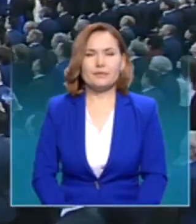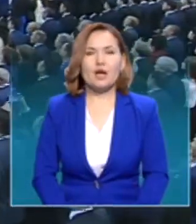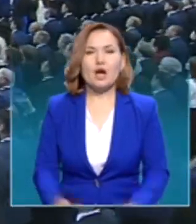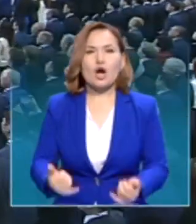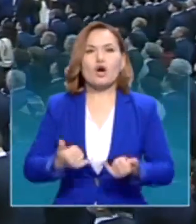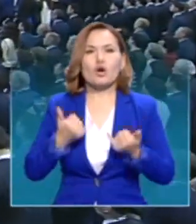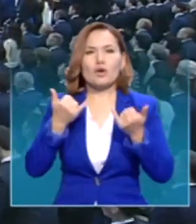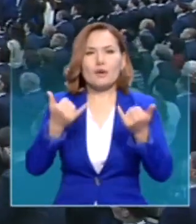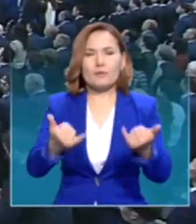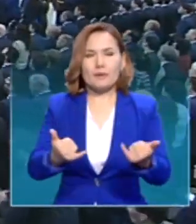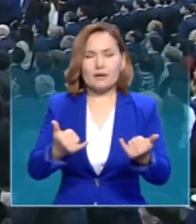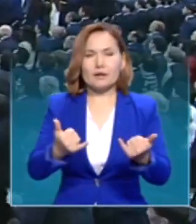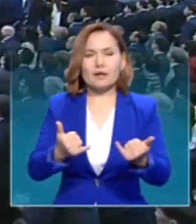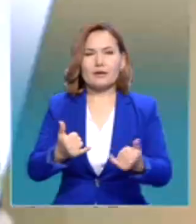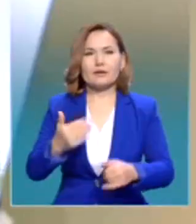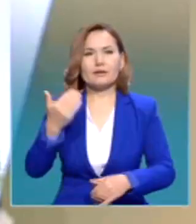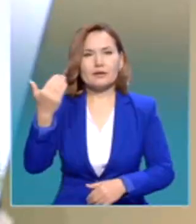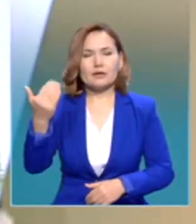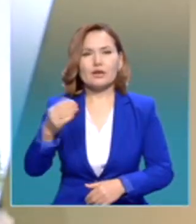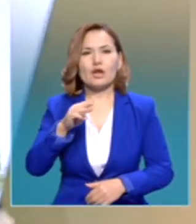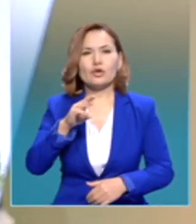Құрметті Қасым-Жомарт Кемелұлы,